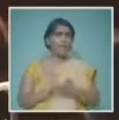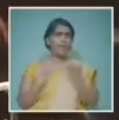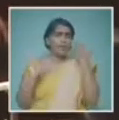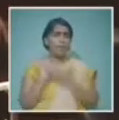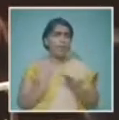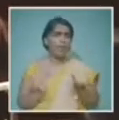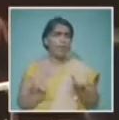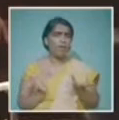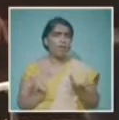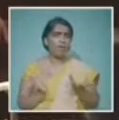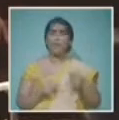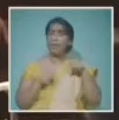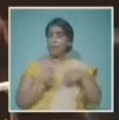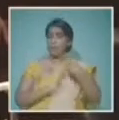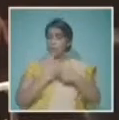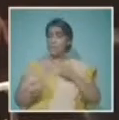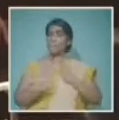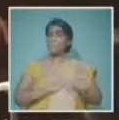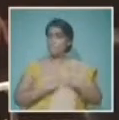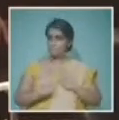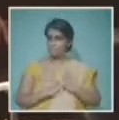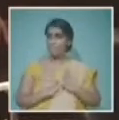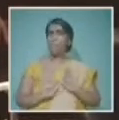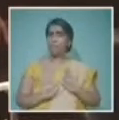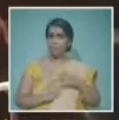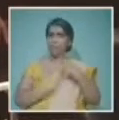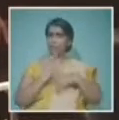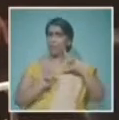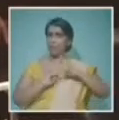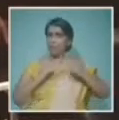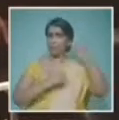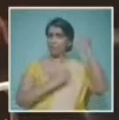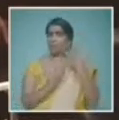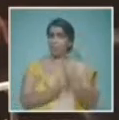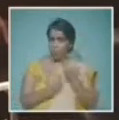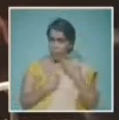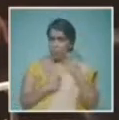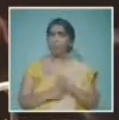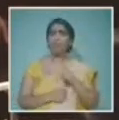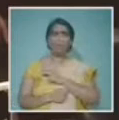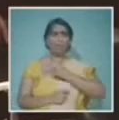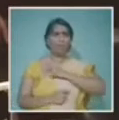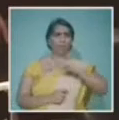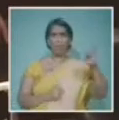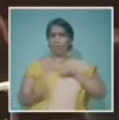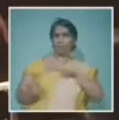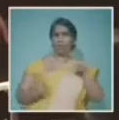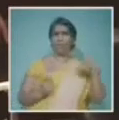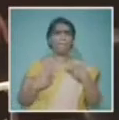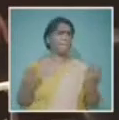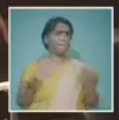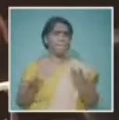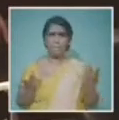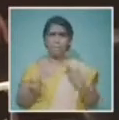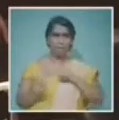වෙන්නේ? මේ රට පාලනය කිරීම පිළිබඳව මේ රටේ අනාගතය බාර ගන්න ඕනෑම කෙනෙක් ඉන්නවනම් එයා මේ දෙපැත්ත කකුල් තියන් ඉන්න ඕනේ නේ.